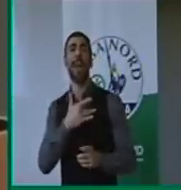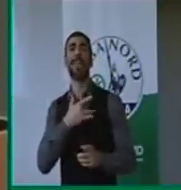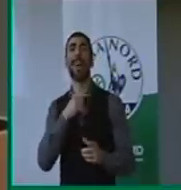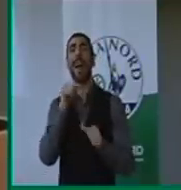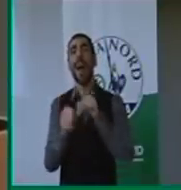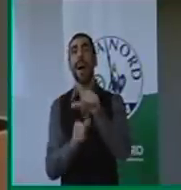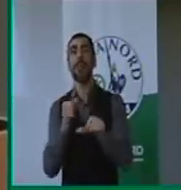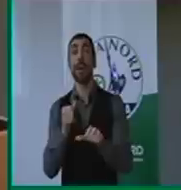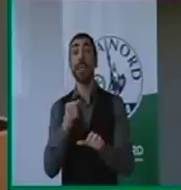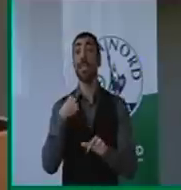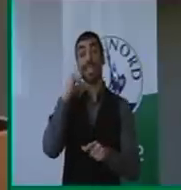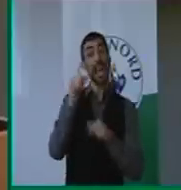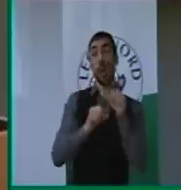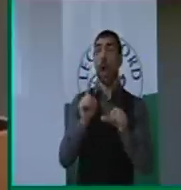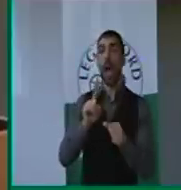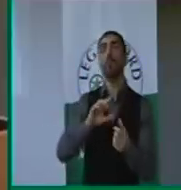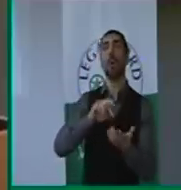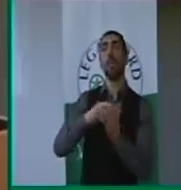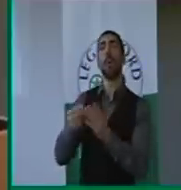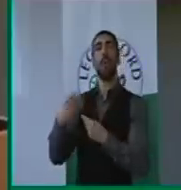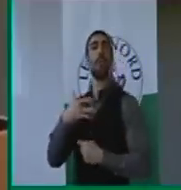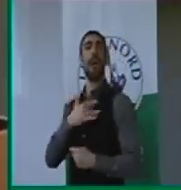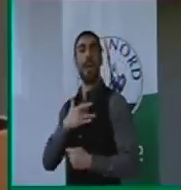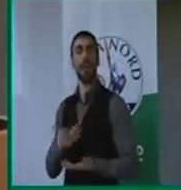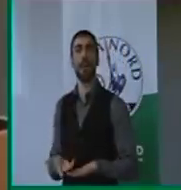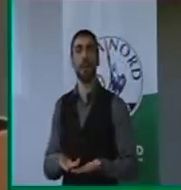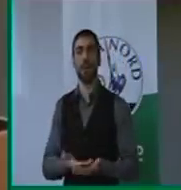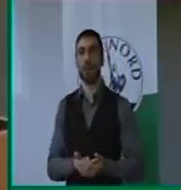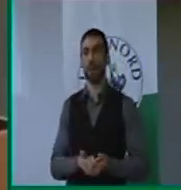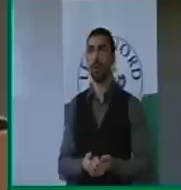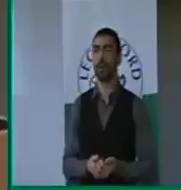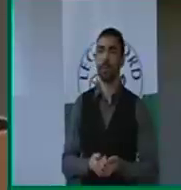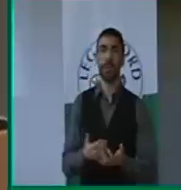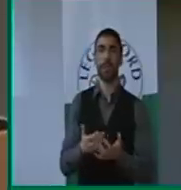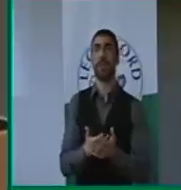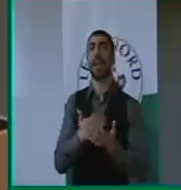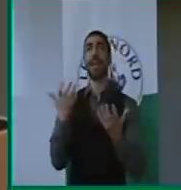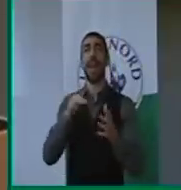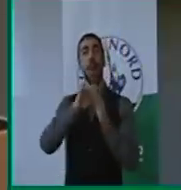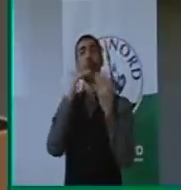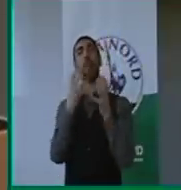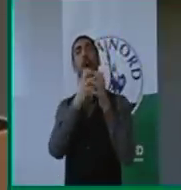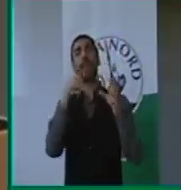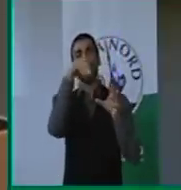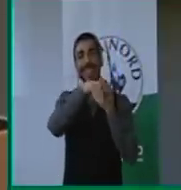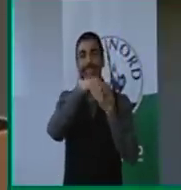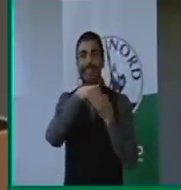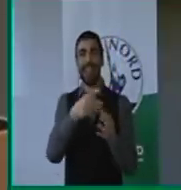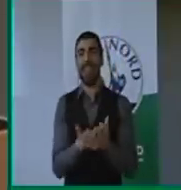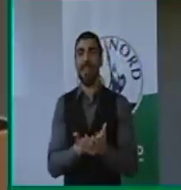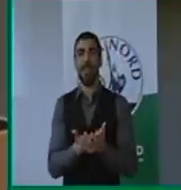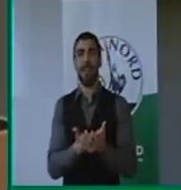cambiare diventa un problema etico E questo anche poi nel nel mondo aziendale nella disciplina